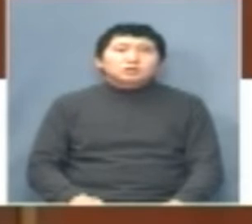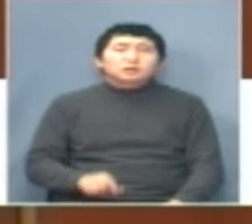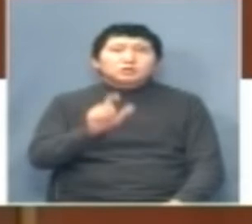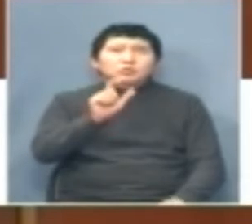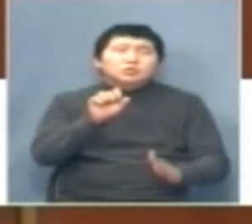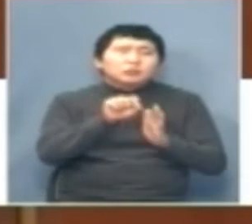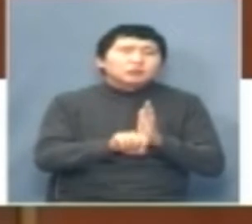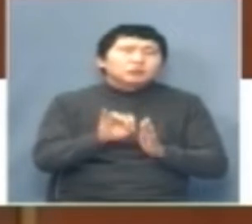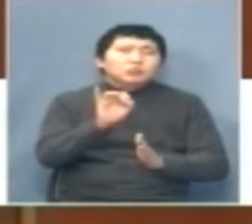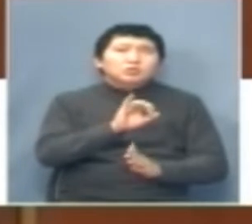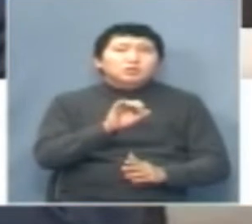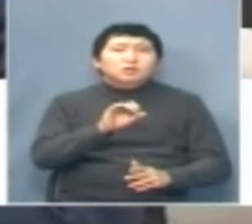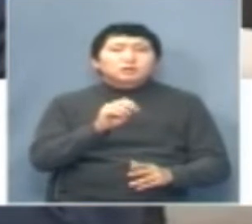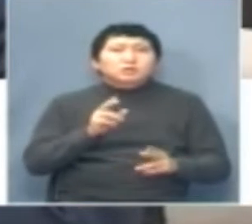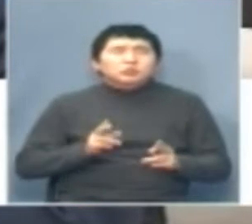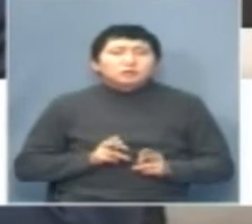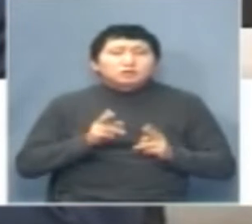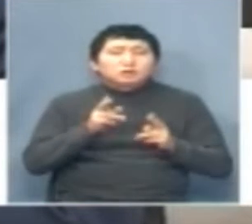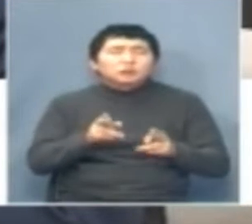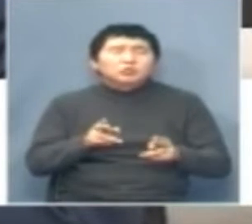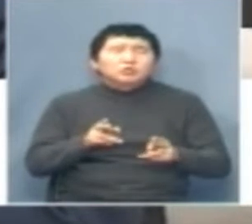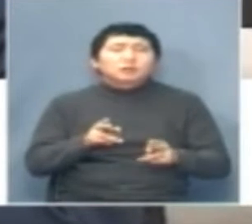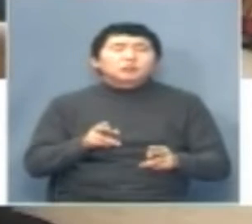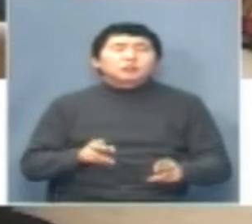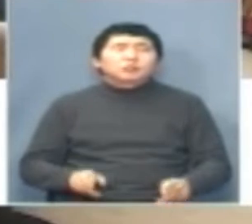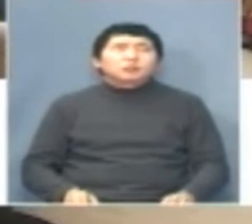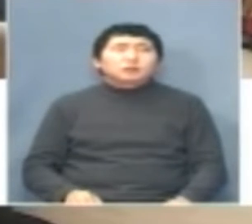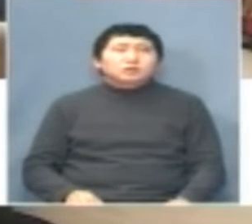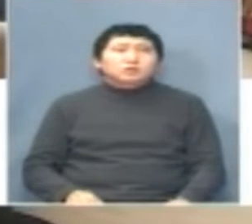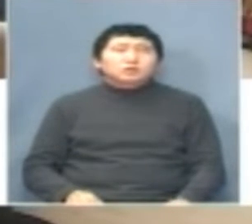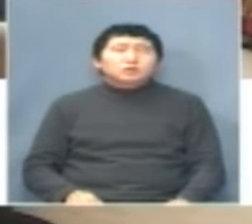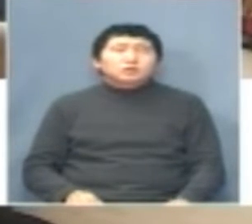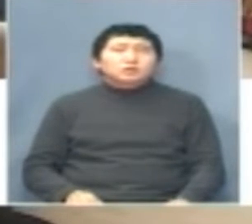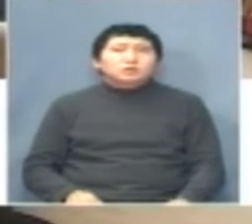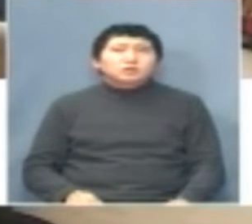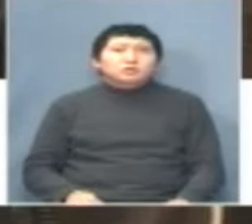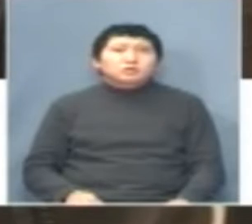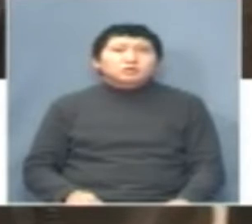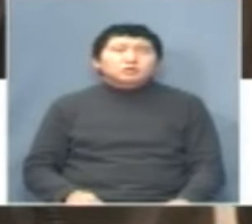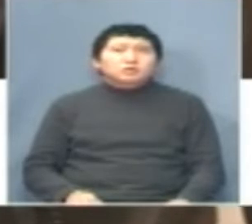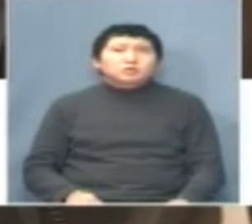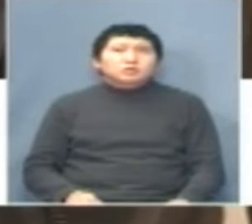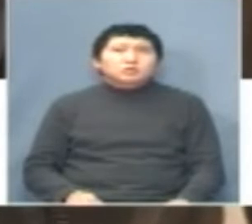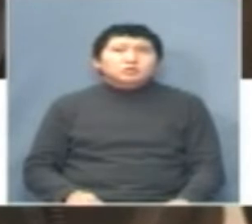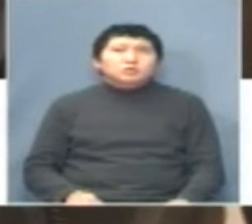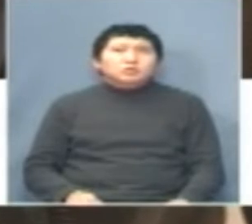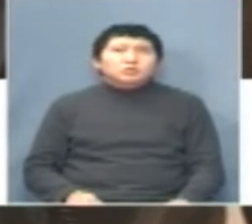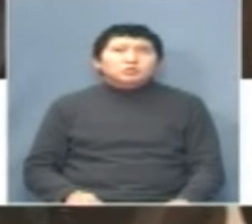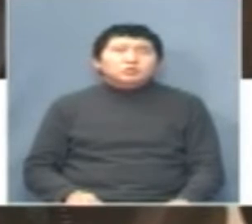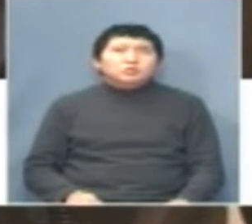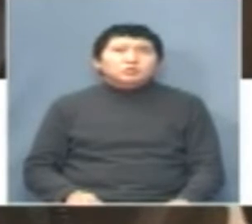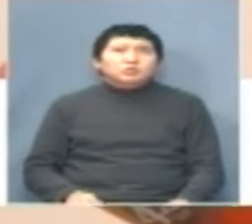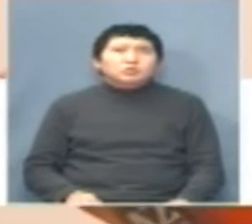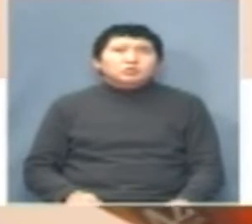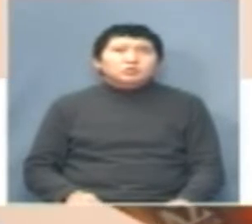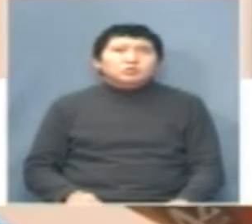мен экстремистер және қылмыстық топтардың бұрынғы мүшелері бар. Ал жемқорлықпен істі болғандар ше? Жемқорлық қылмыстарды ажыратуымыз